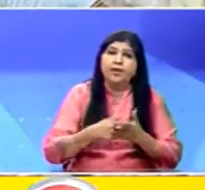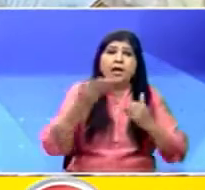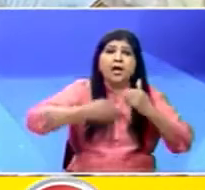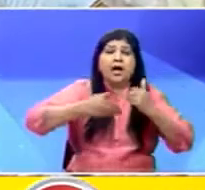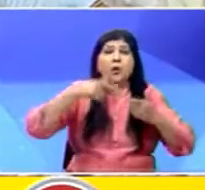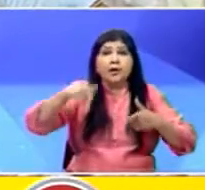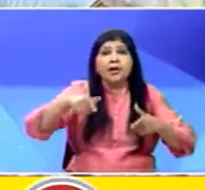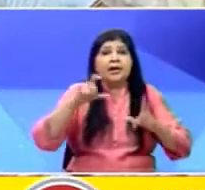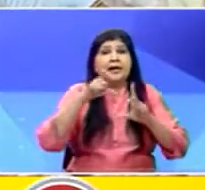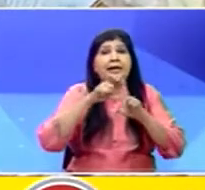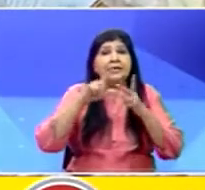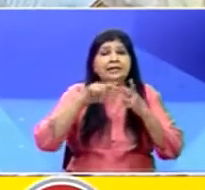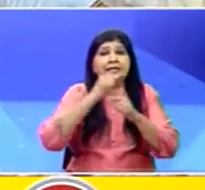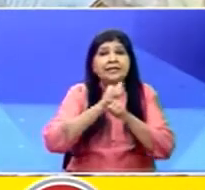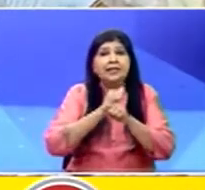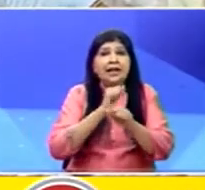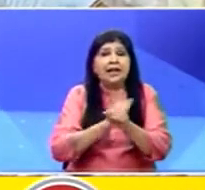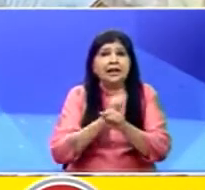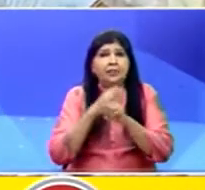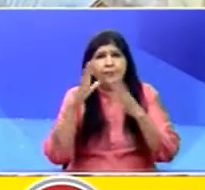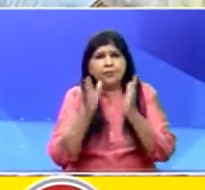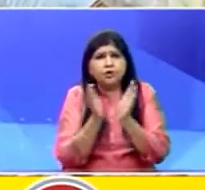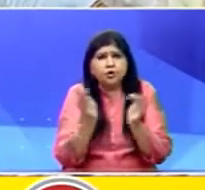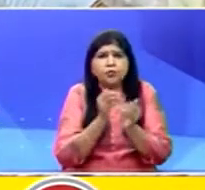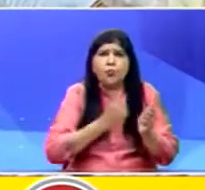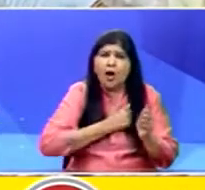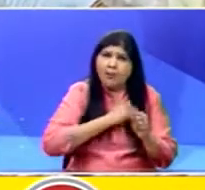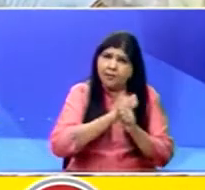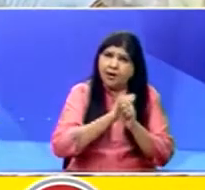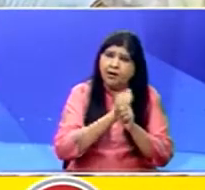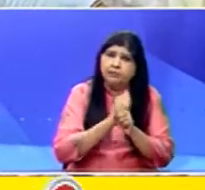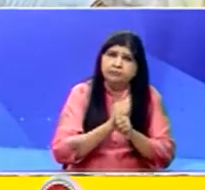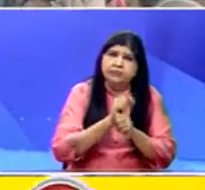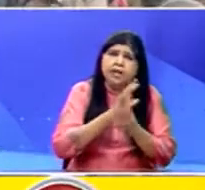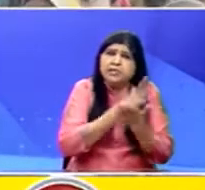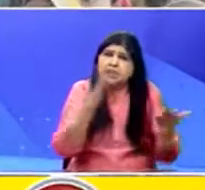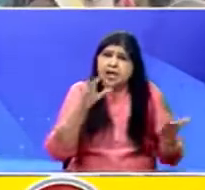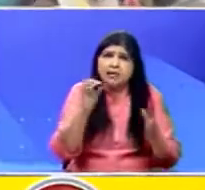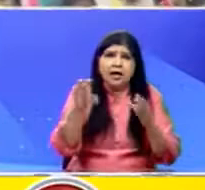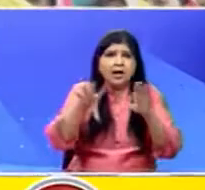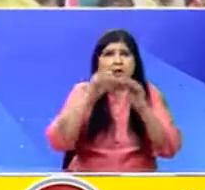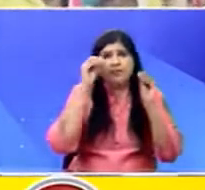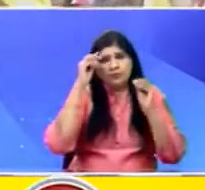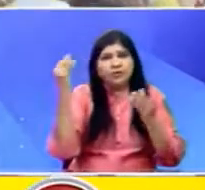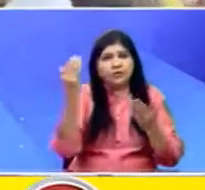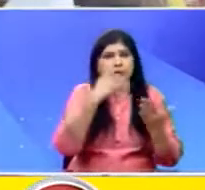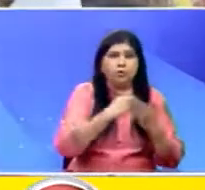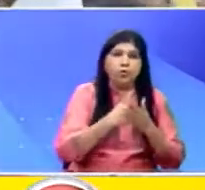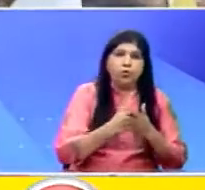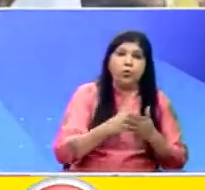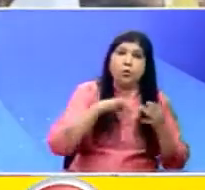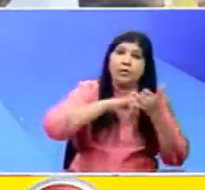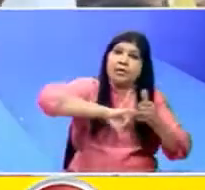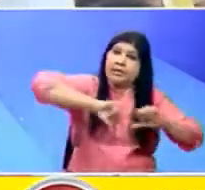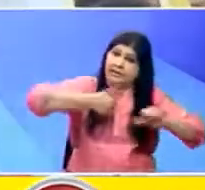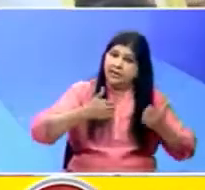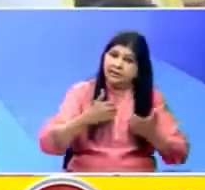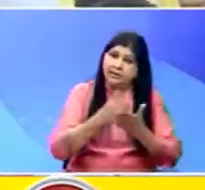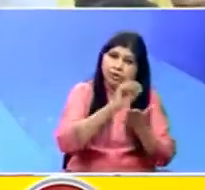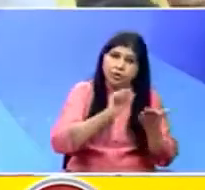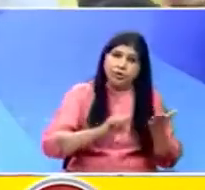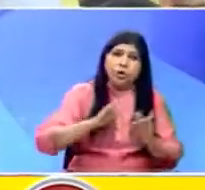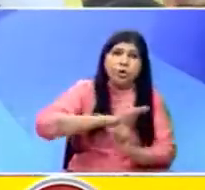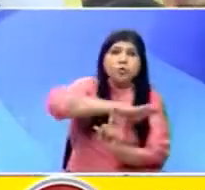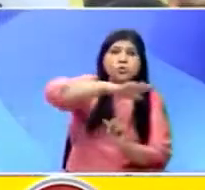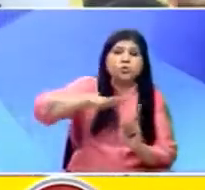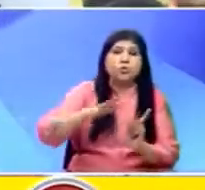के डिजिटल एंटरप्रेन्योर के बारे में ज्यादा से ज्यादा लिख करके भेजें और उनकी सक्सेस स्टोरीज को सोशल मीडिया पर